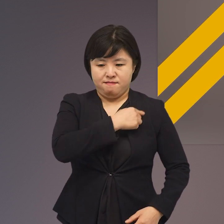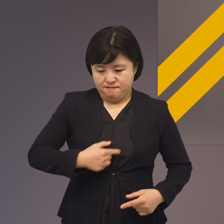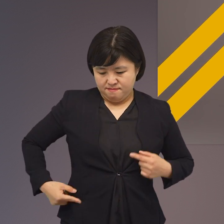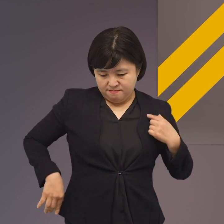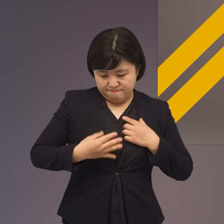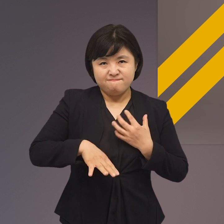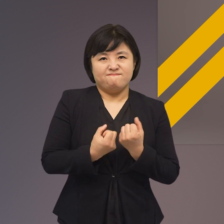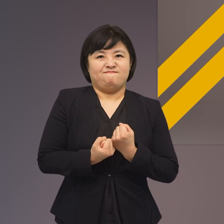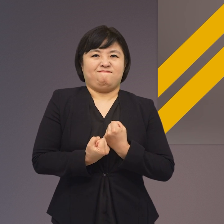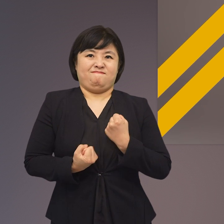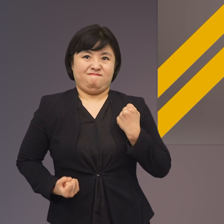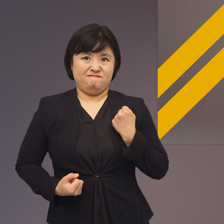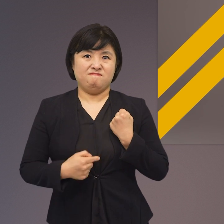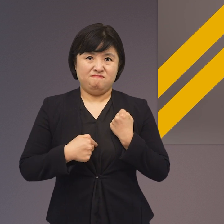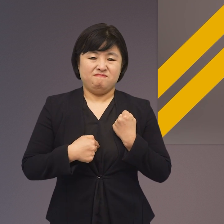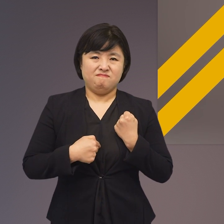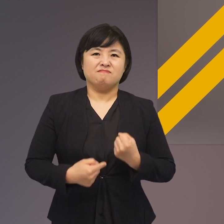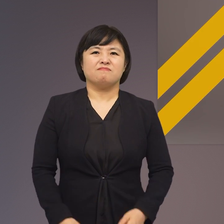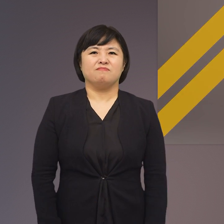강렬한 매듭입니다.